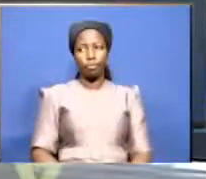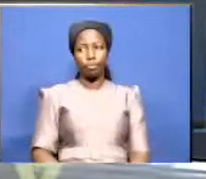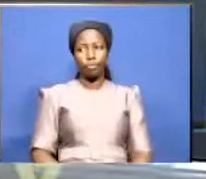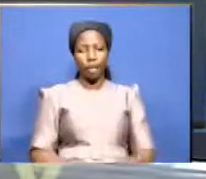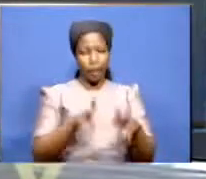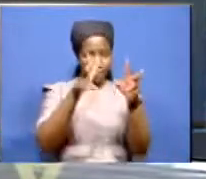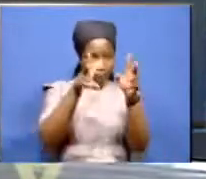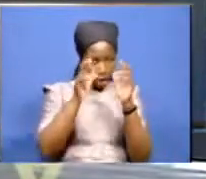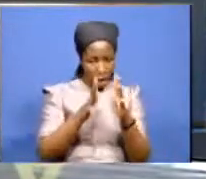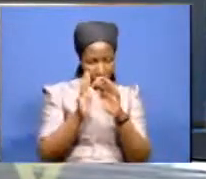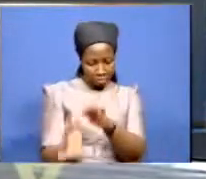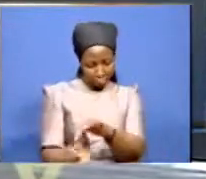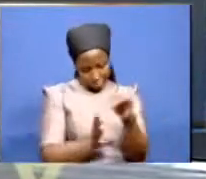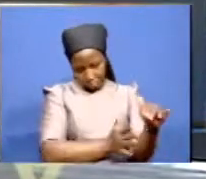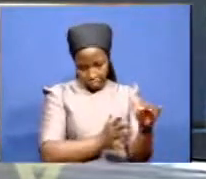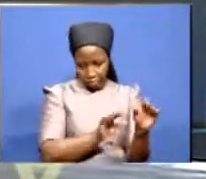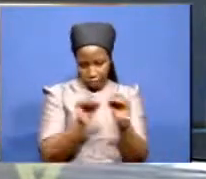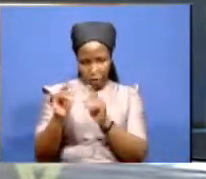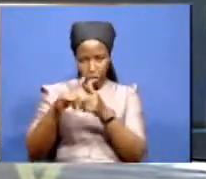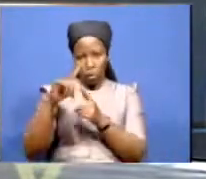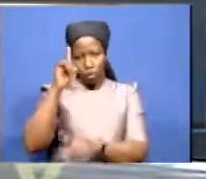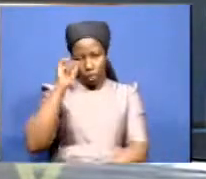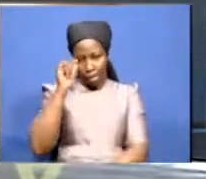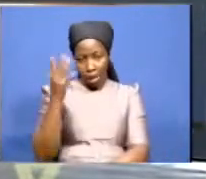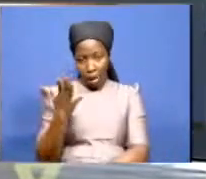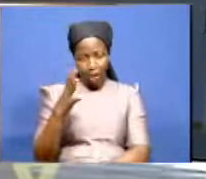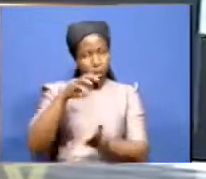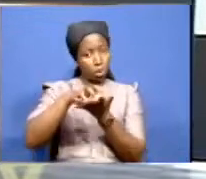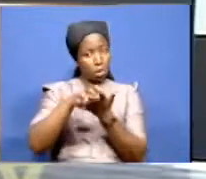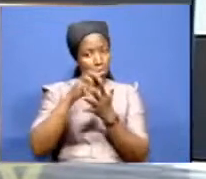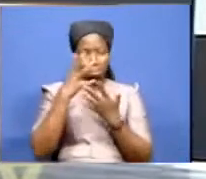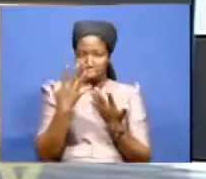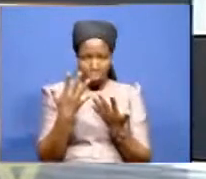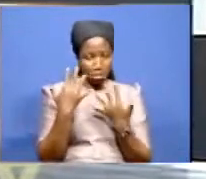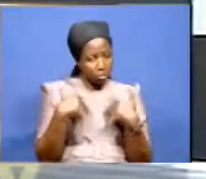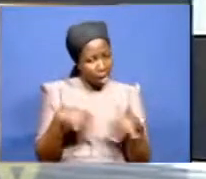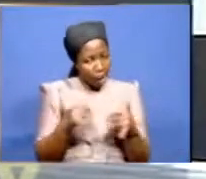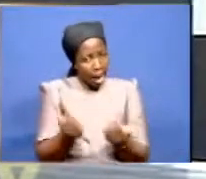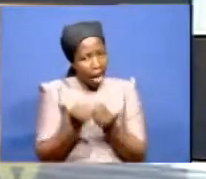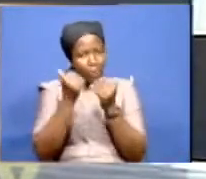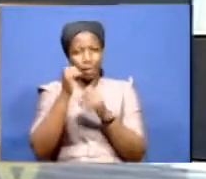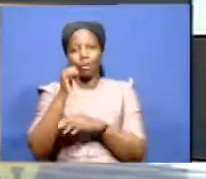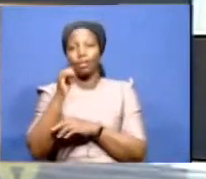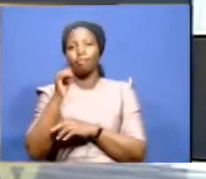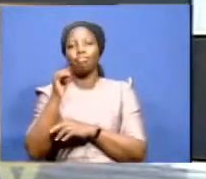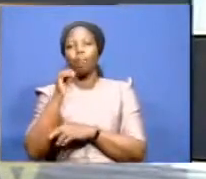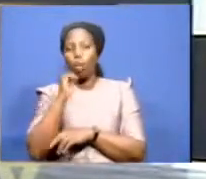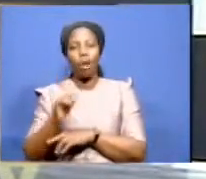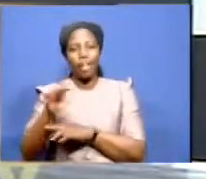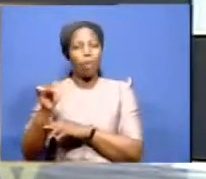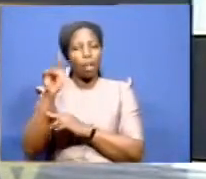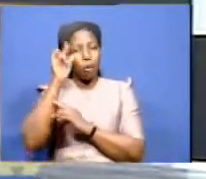mtazamaji, sasa tuelekee upande wa pwani ambapo hali ya sintofahamu ilisheheni katika mji wa kale kaunti ya Mombasa, huku